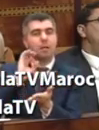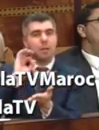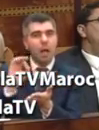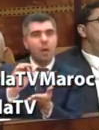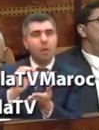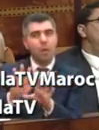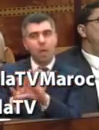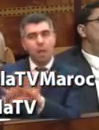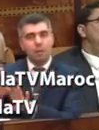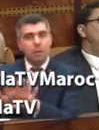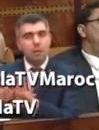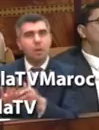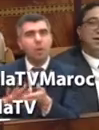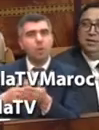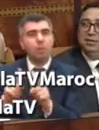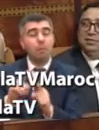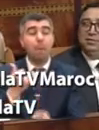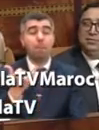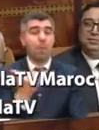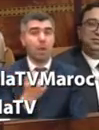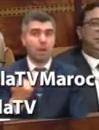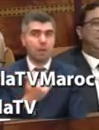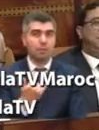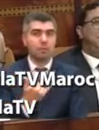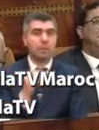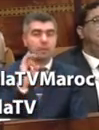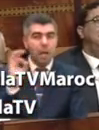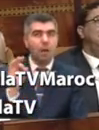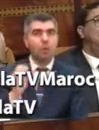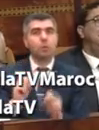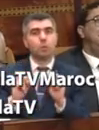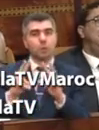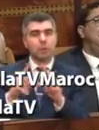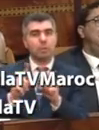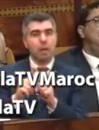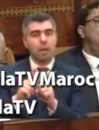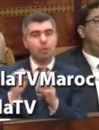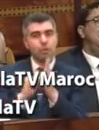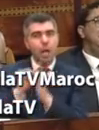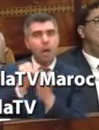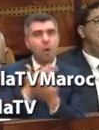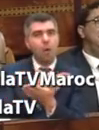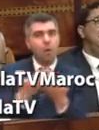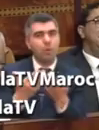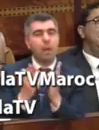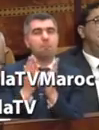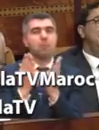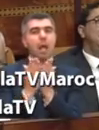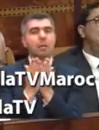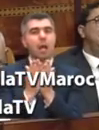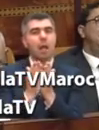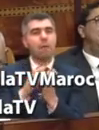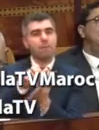على مؤهلات مزيانه عظيمه. اذا اليوم انصفت هنا كذلك المدرسه الفلاحيه اللي عملتوها